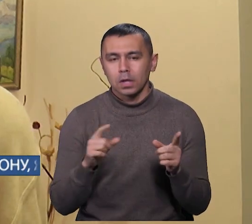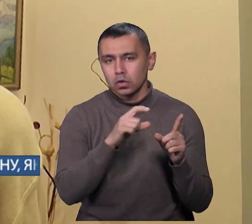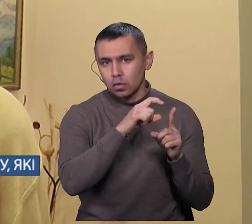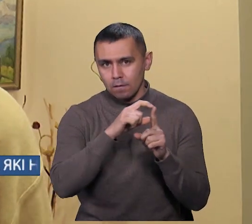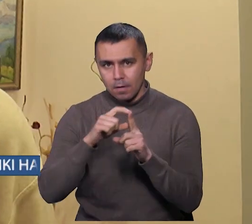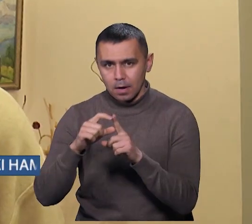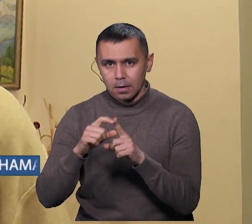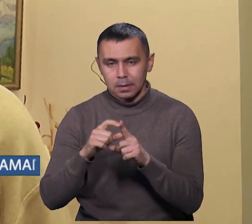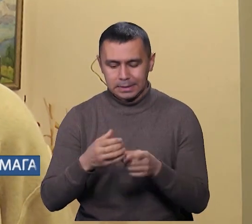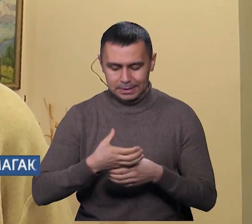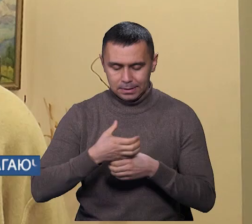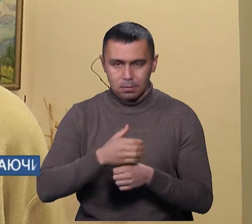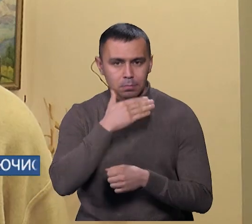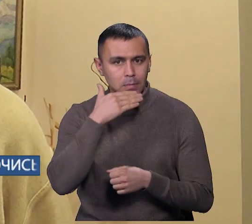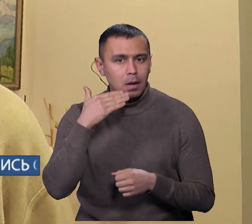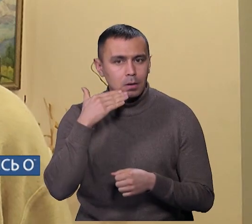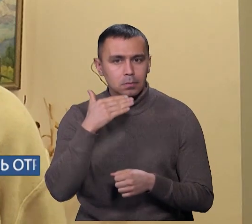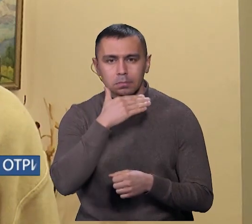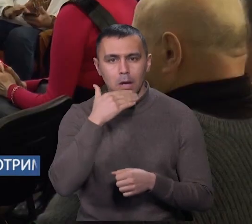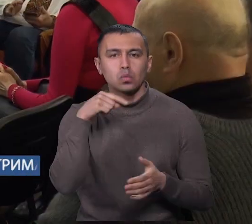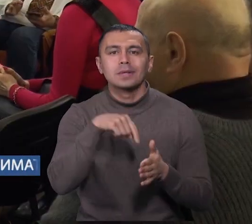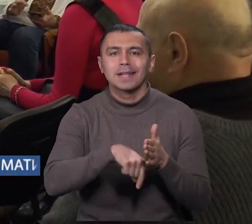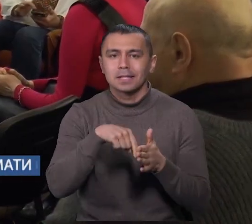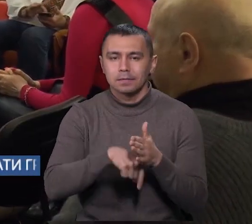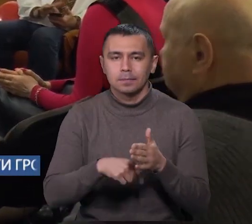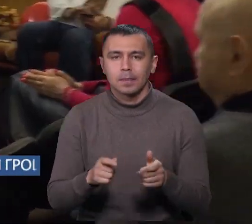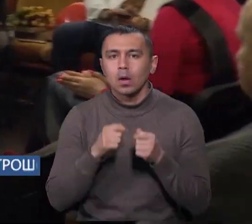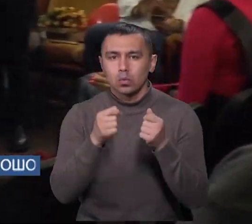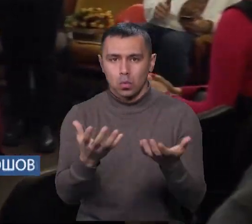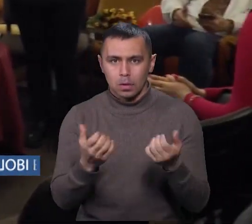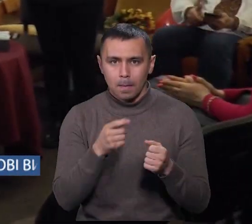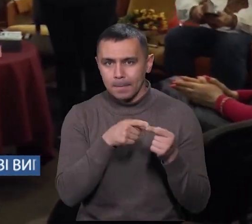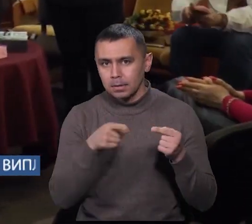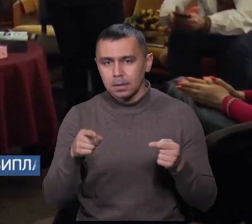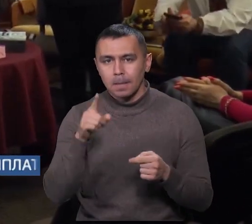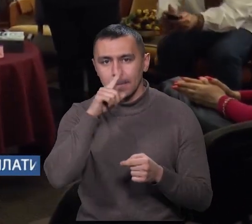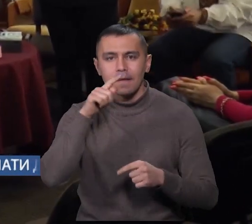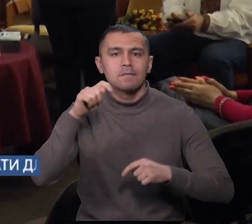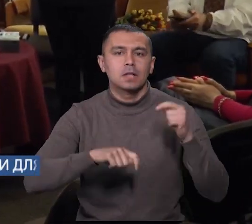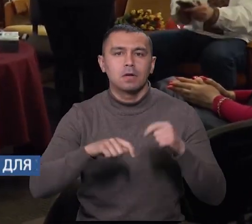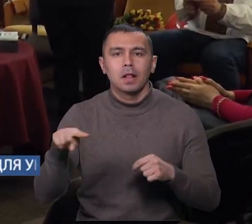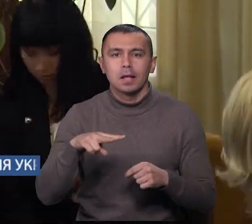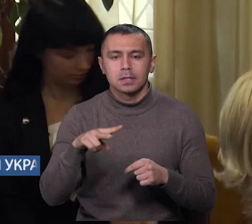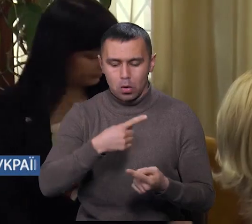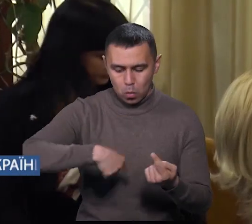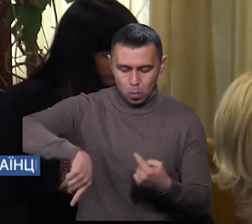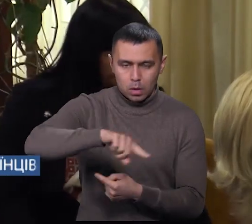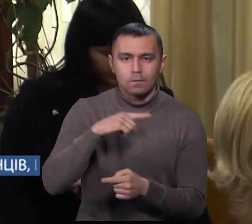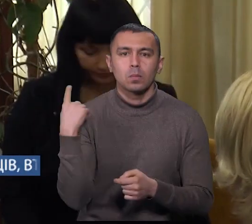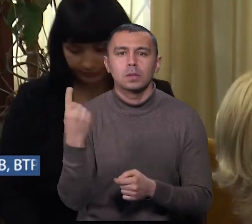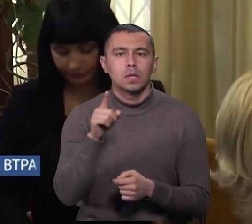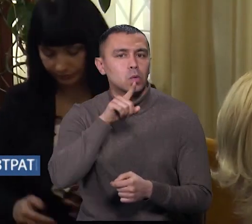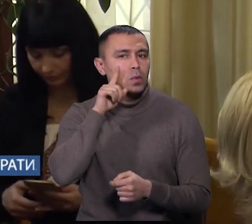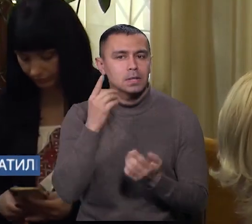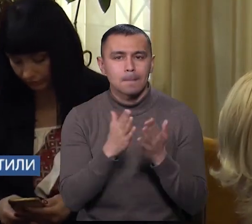словах стиснути багато-багато сенсів. Нагороду отримав під час міні-фестивалю «Леся на коло» в обласній